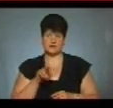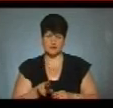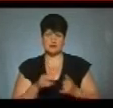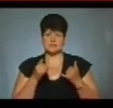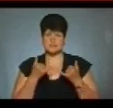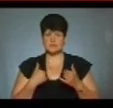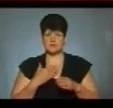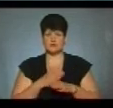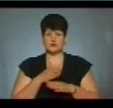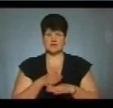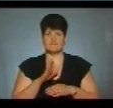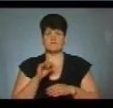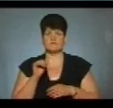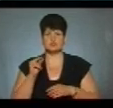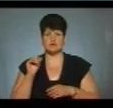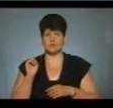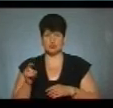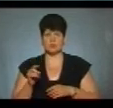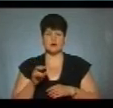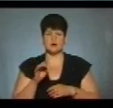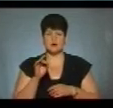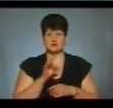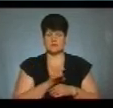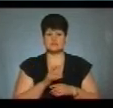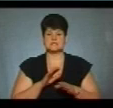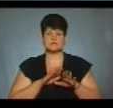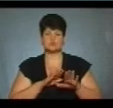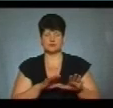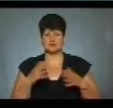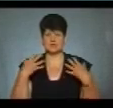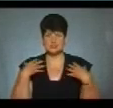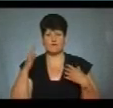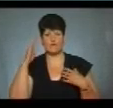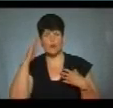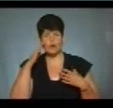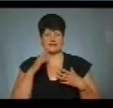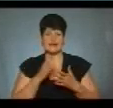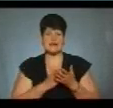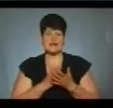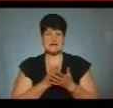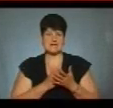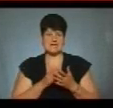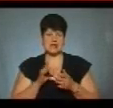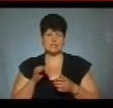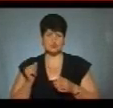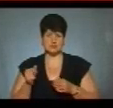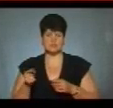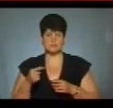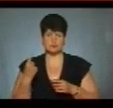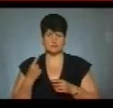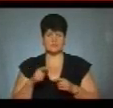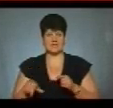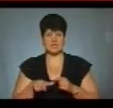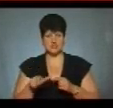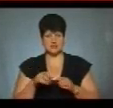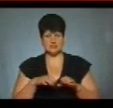нас в гостях Вівчарук Ярослав, заступник начальника регіонального офісу водних ресурсів Тернопільської області. Річка та струмок на